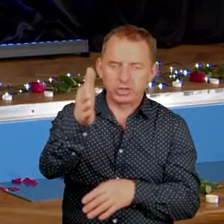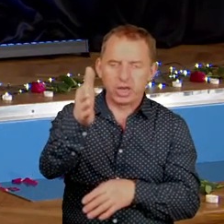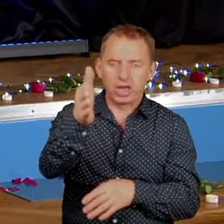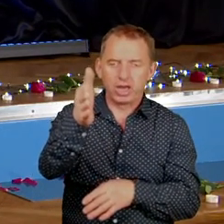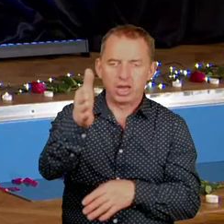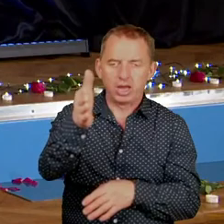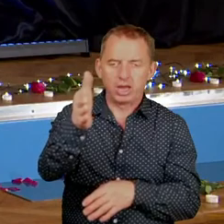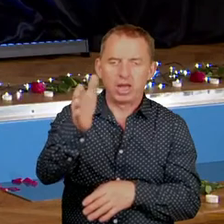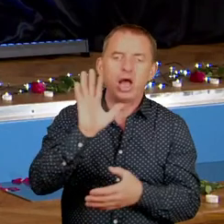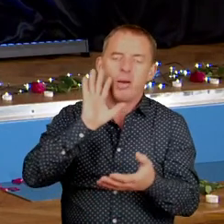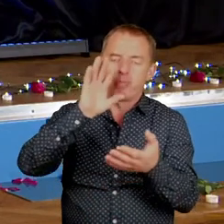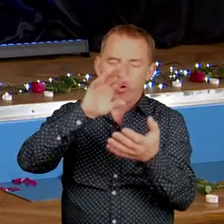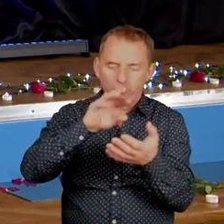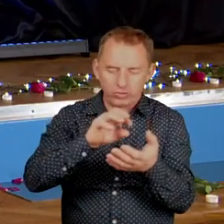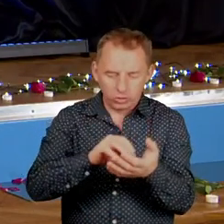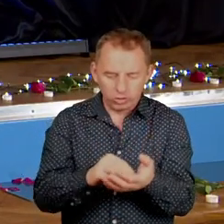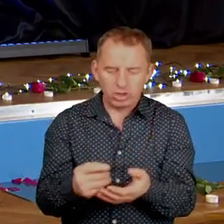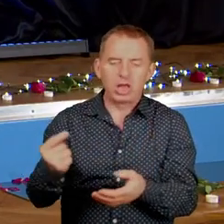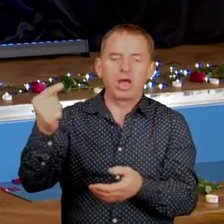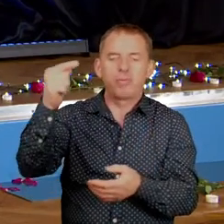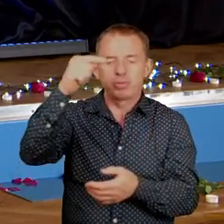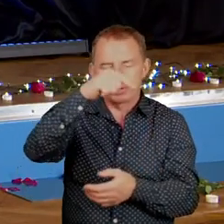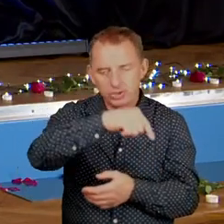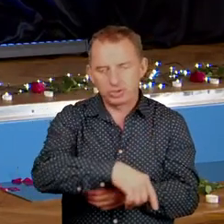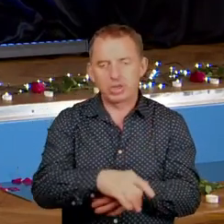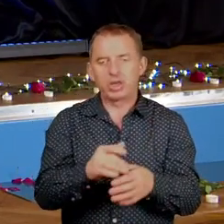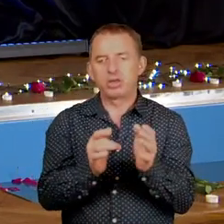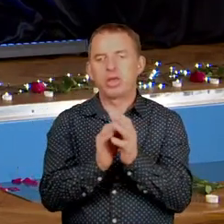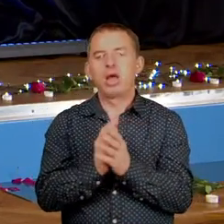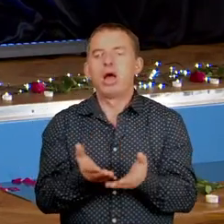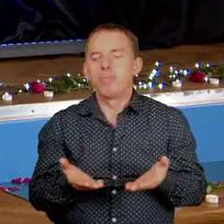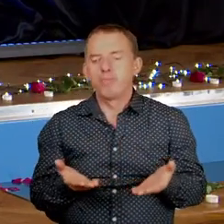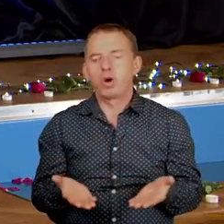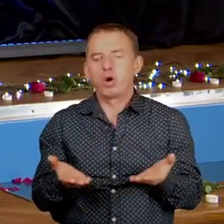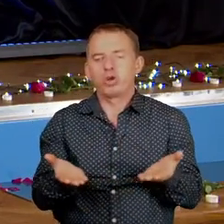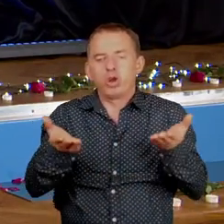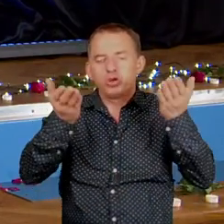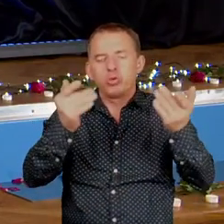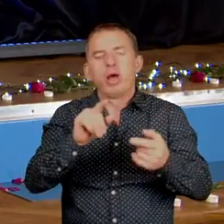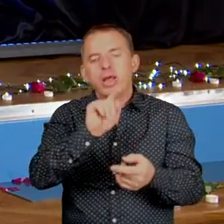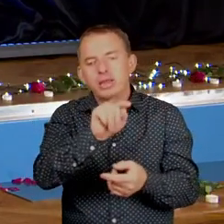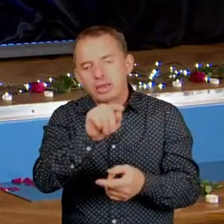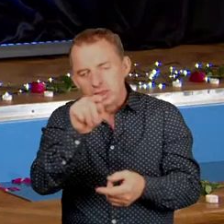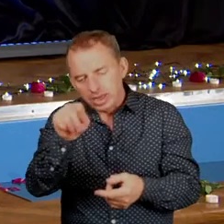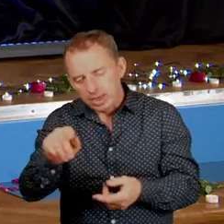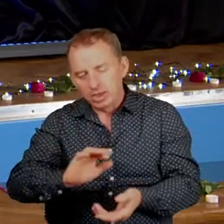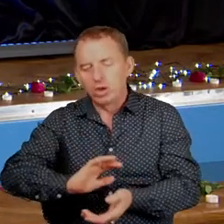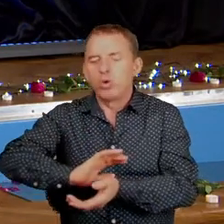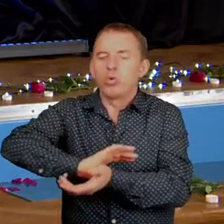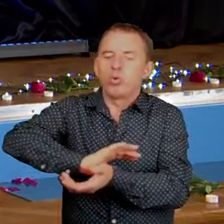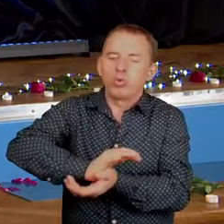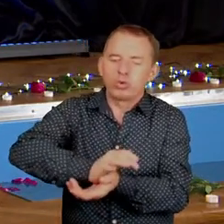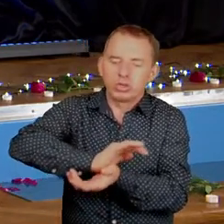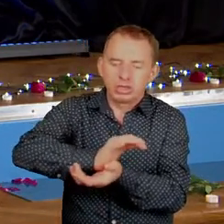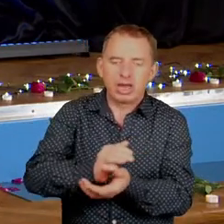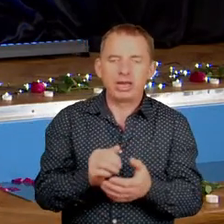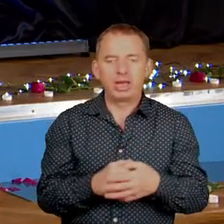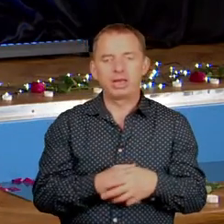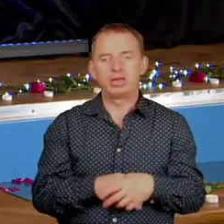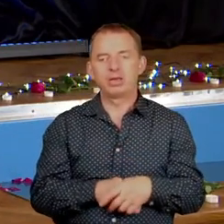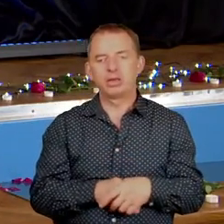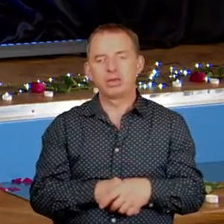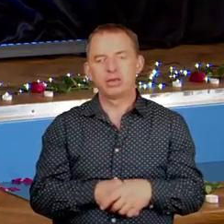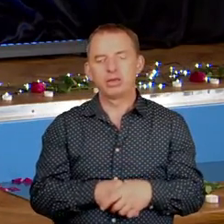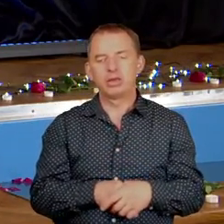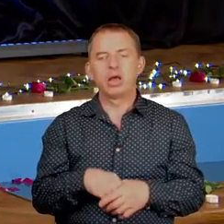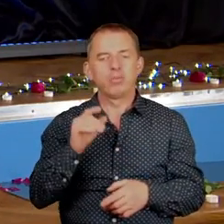Nadzieja powtórnego przyjścia Jezusa podnosiła tych uczniów. And you think about John. Pomyślcie o